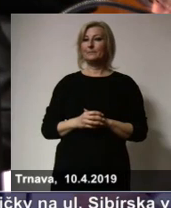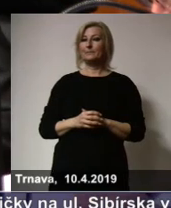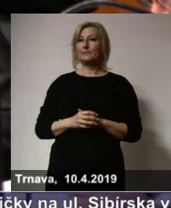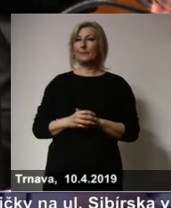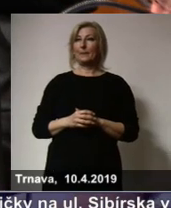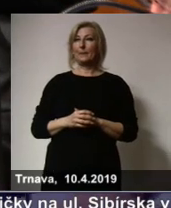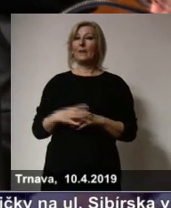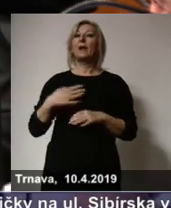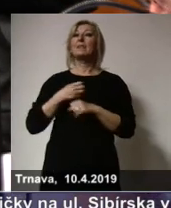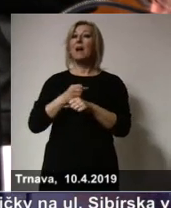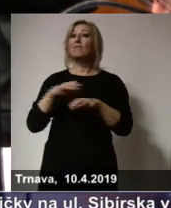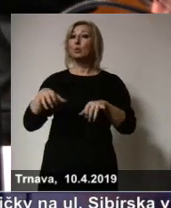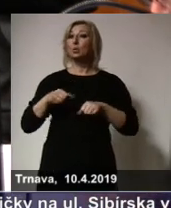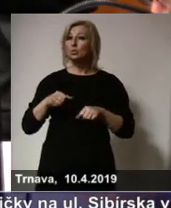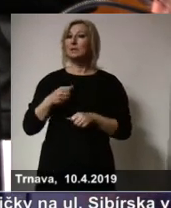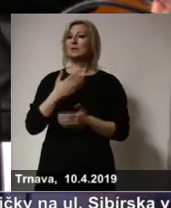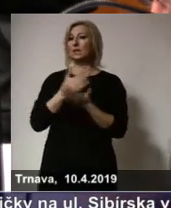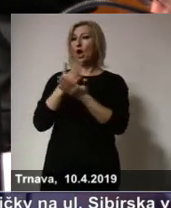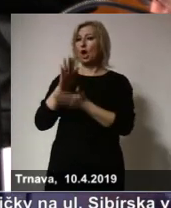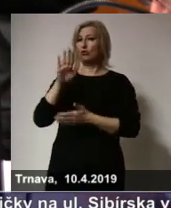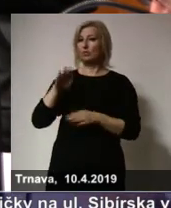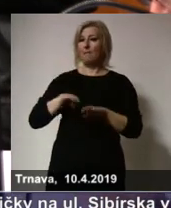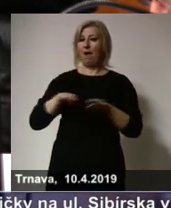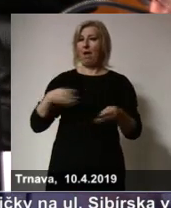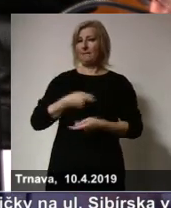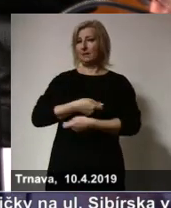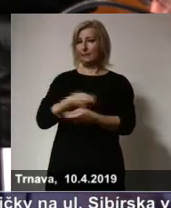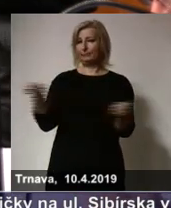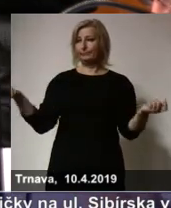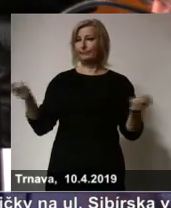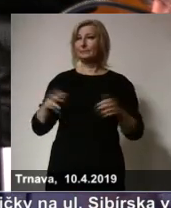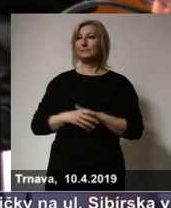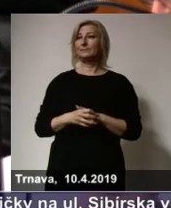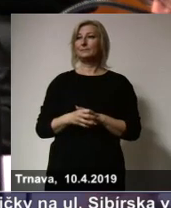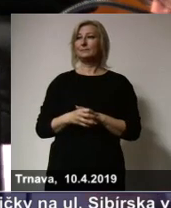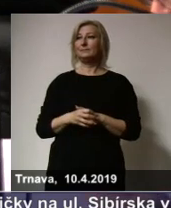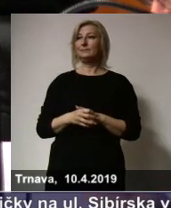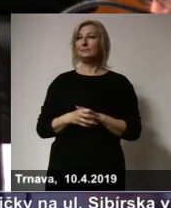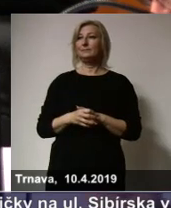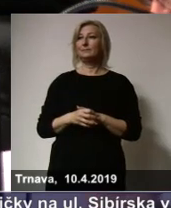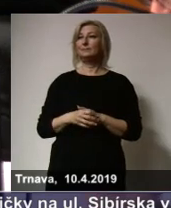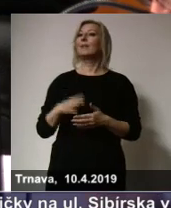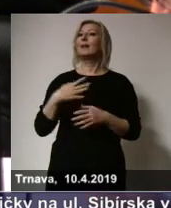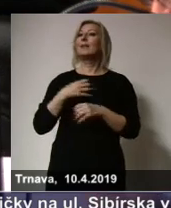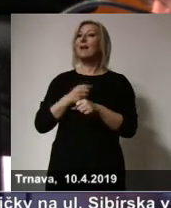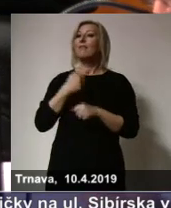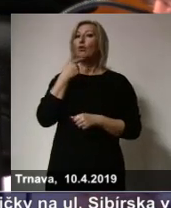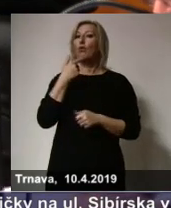uznesenia máte rozdaný v laviciach a hovorí o tom, že